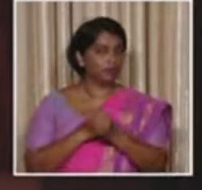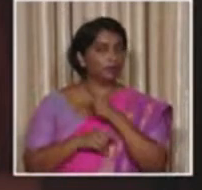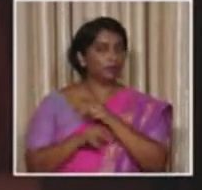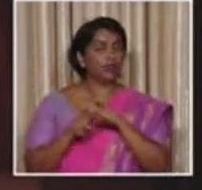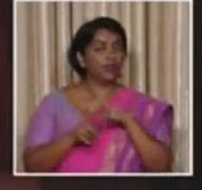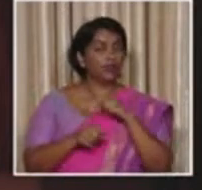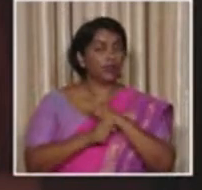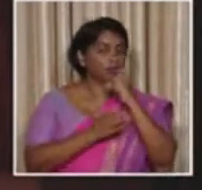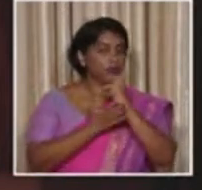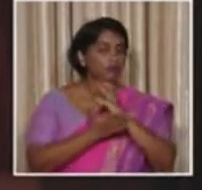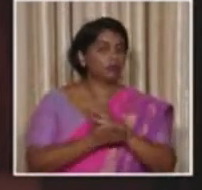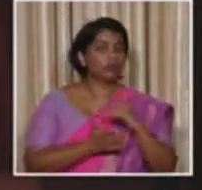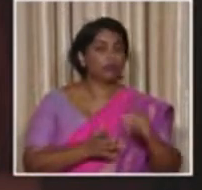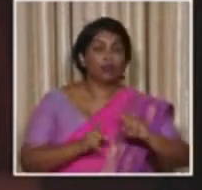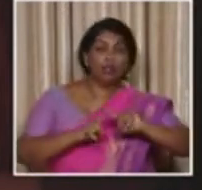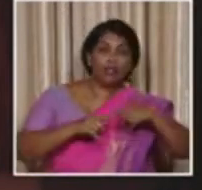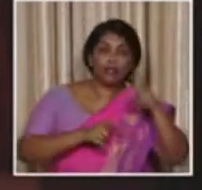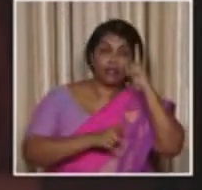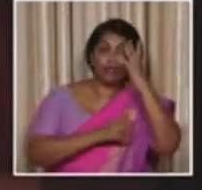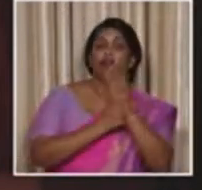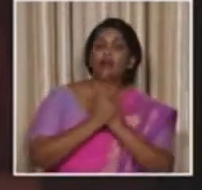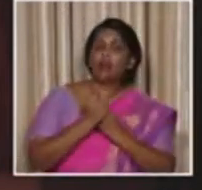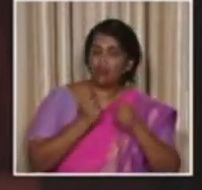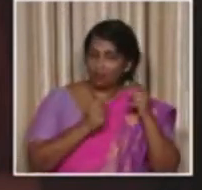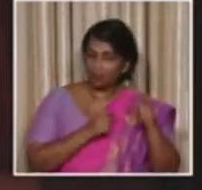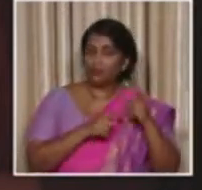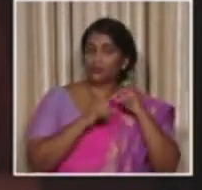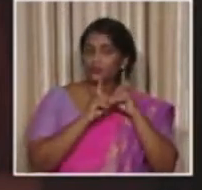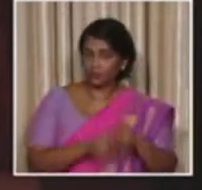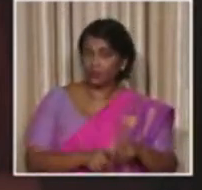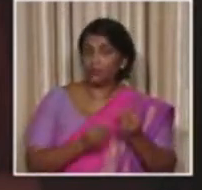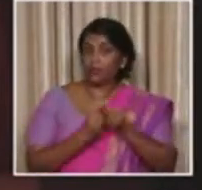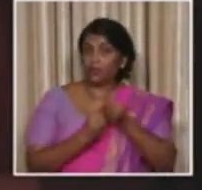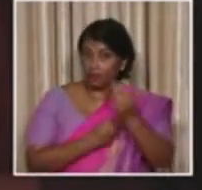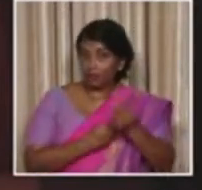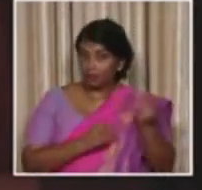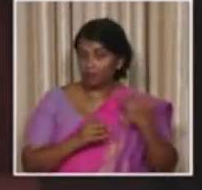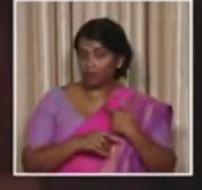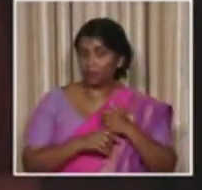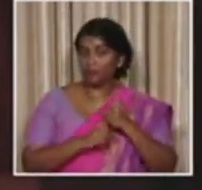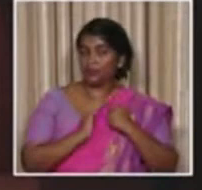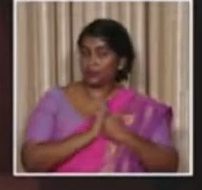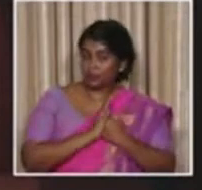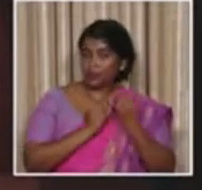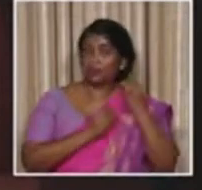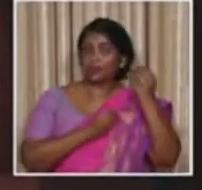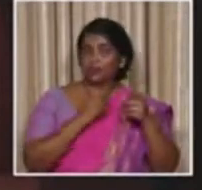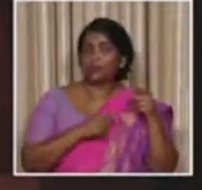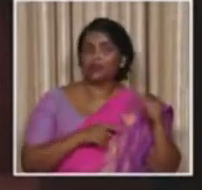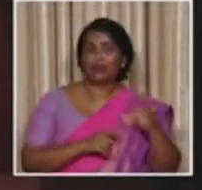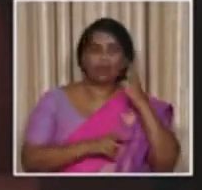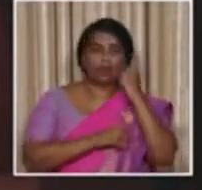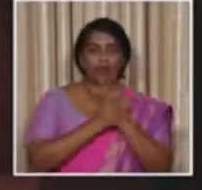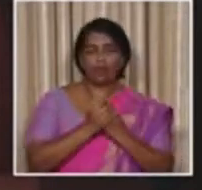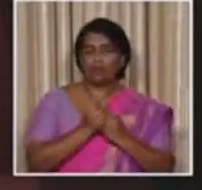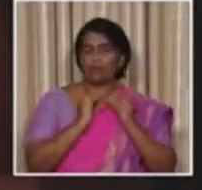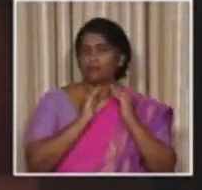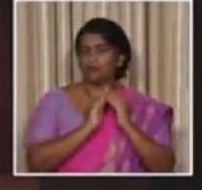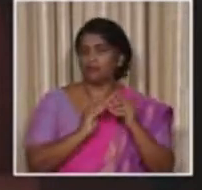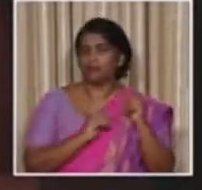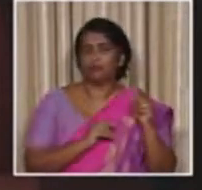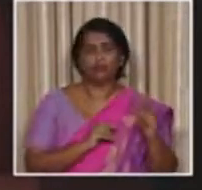එවගේම ආණ්ඩුක්‍රම ව්‍යවස්ථාවෙන් අනිකුත් ආගම් වලටත් ඒ ලබා දිය යුතු ස්ථාවරය ලබා දීලා තිබෙනවා මේ ආගමික